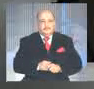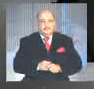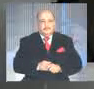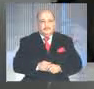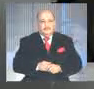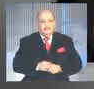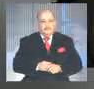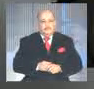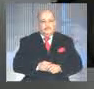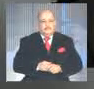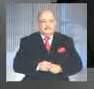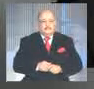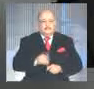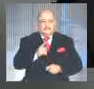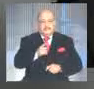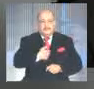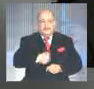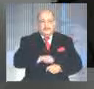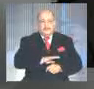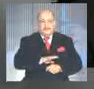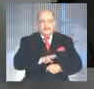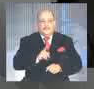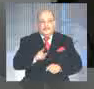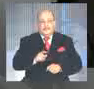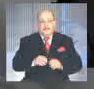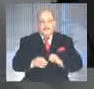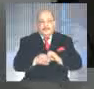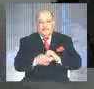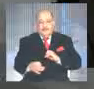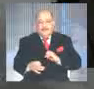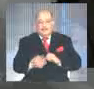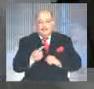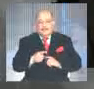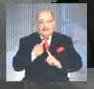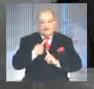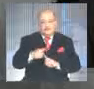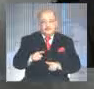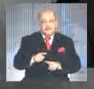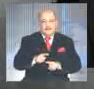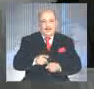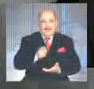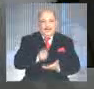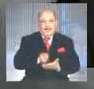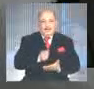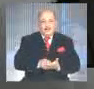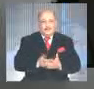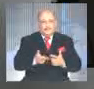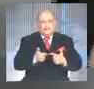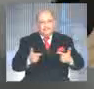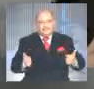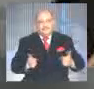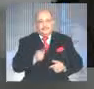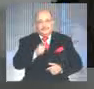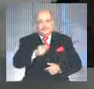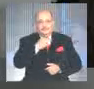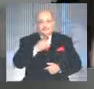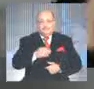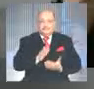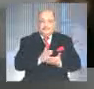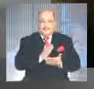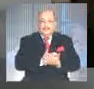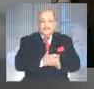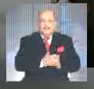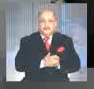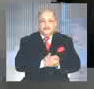في حاجة كبيرة. لكن إلى جانب هذا يلزم زادها الهياكل هذه اللي كلفتها الدولة باش تعمل، يلزم تقوم بالدور تاعها، مش بتعرض روحها في التلفز ولا